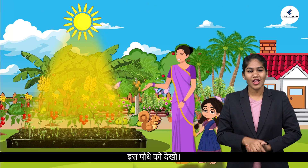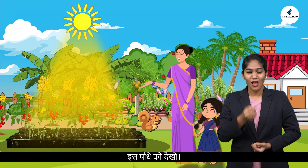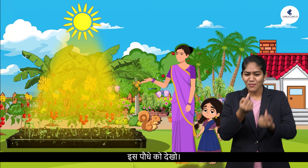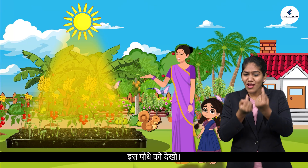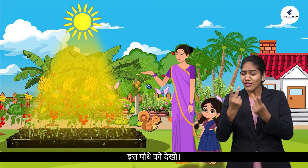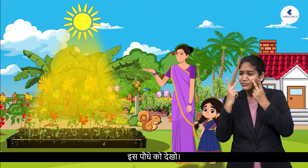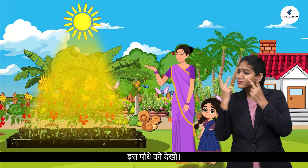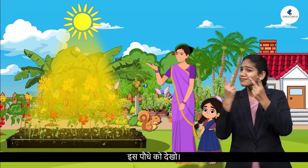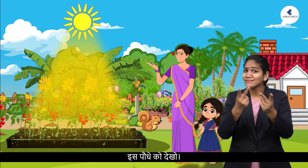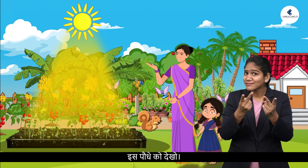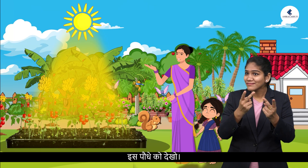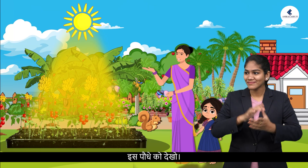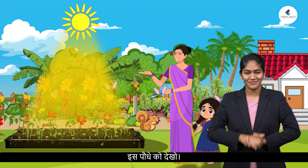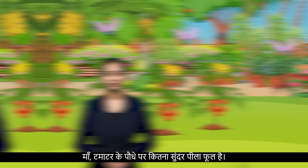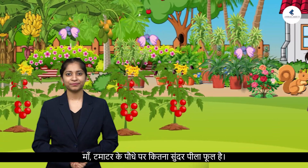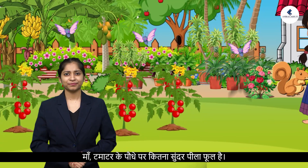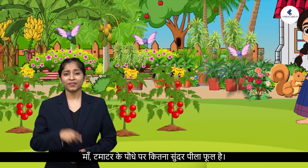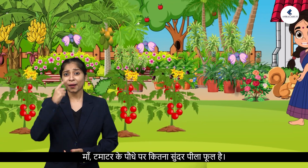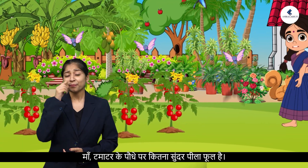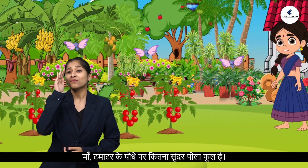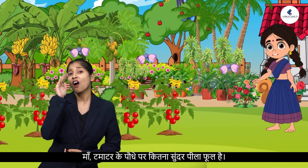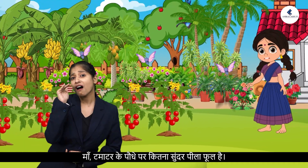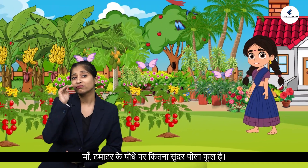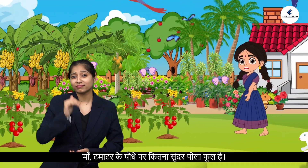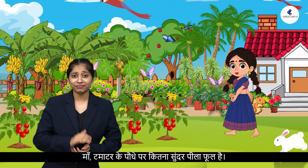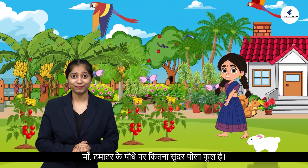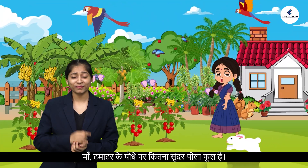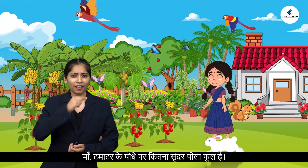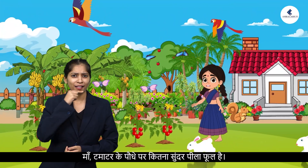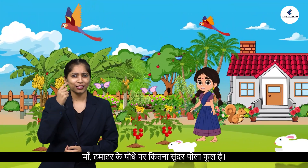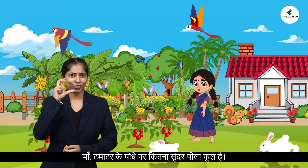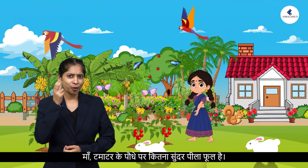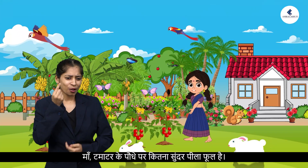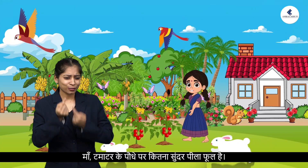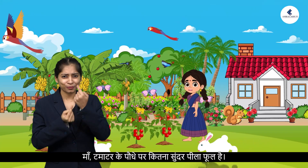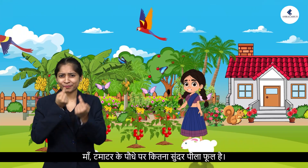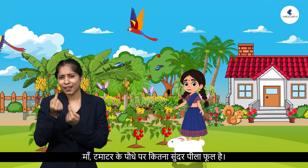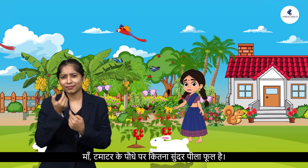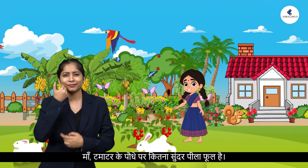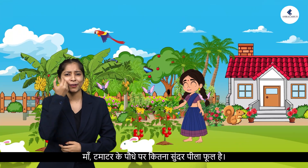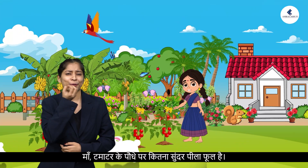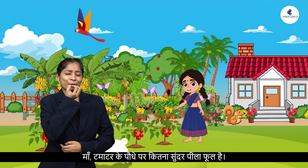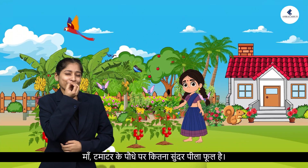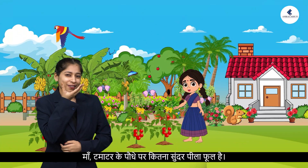इस पौधे को देखो। माँ, टमाटर के पौधे पर कितना सुंदर पीला फूल है।